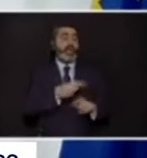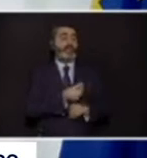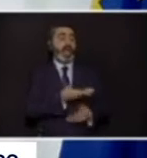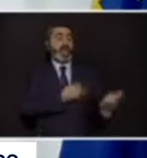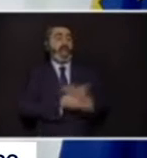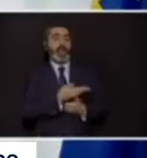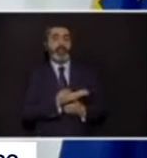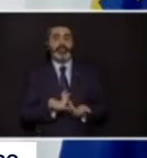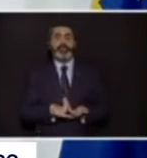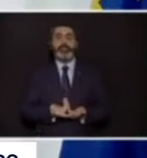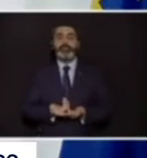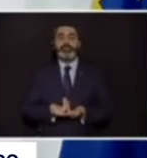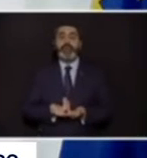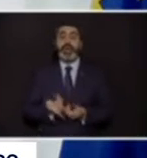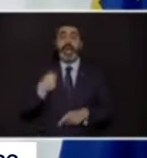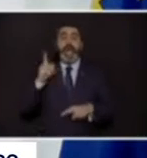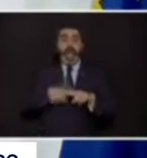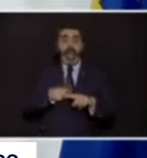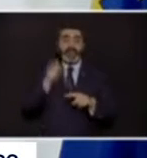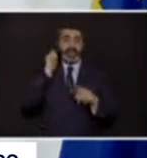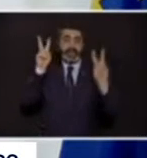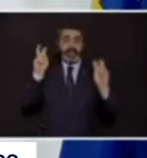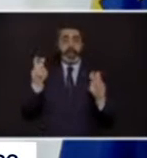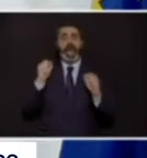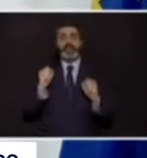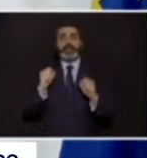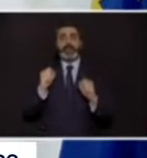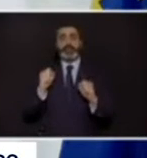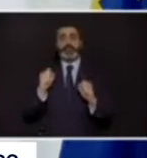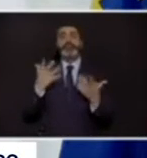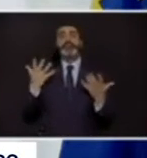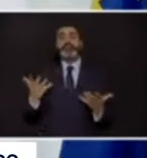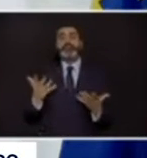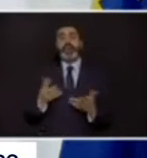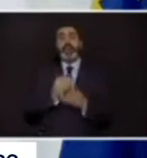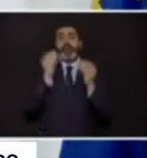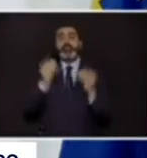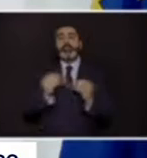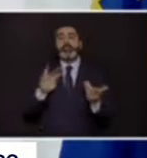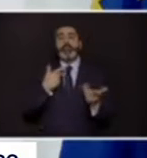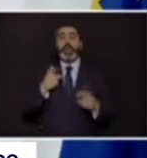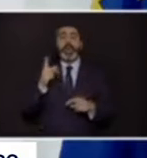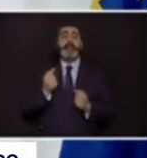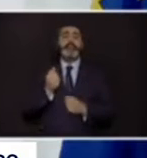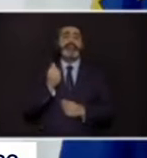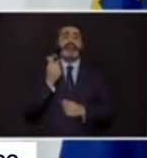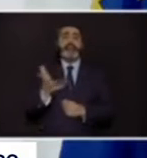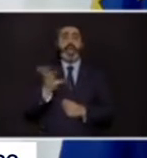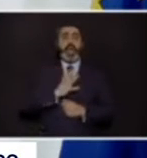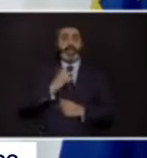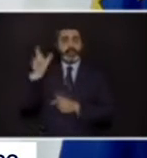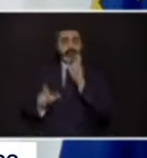πλέον χαρακτηριστεί ασφαλής χώρα, αποτελώντας de facto πλέον την πατρίδα πολλών από